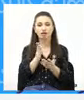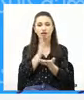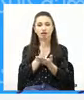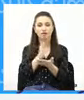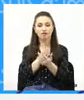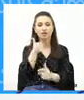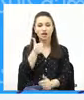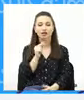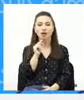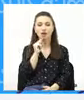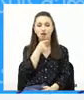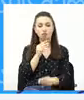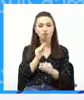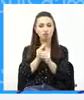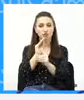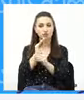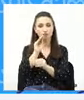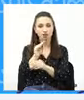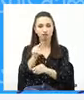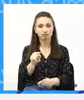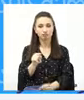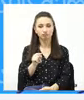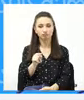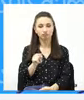გვაქვს კარგი ეკონომიკური ზრდა